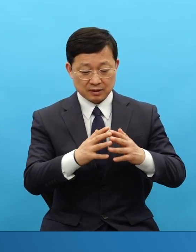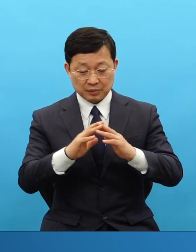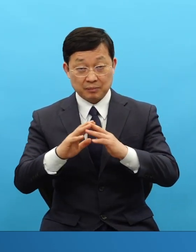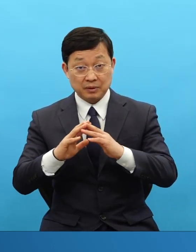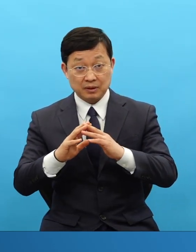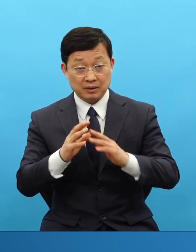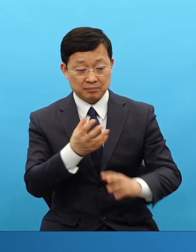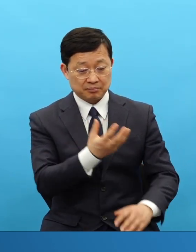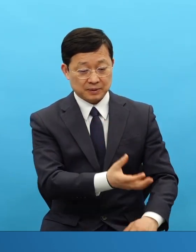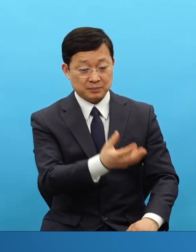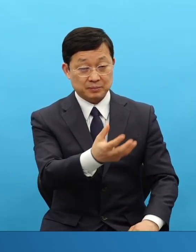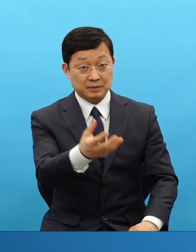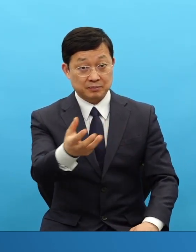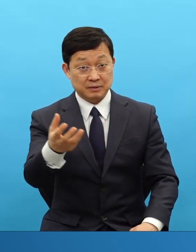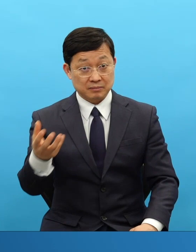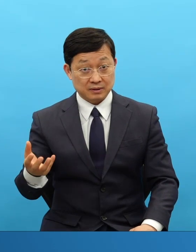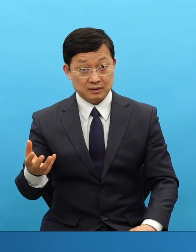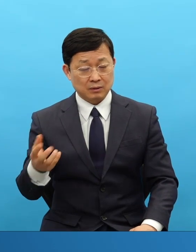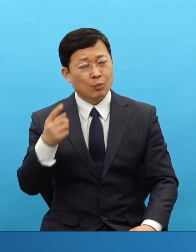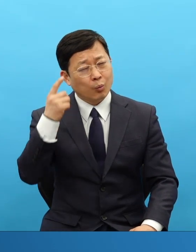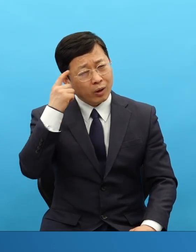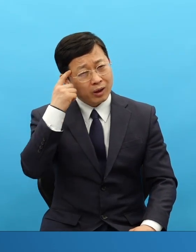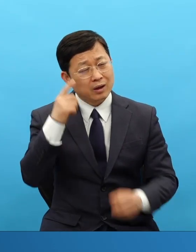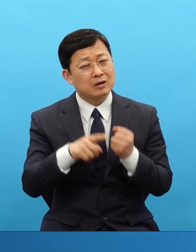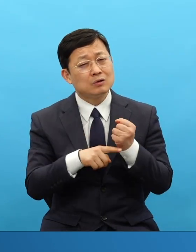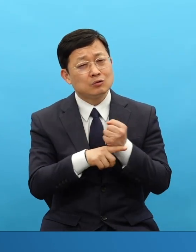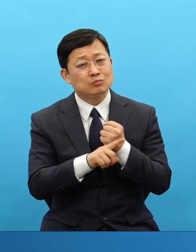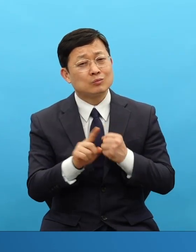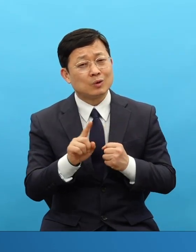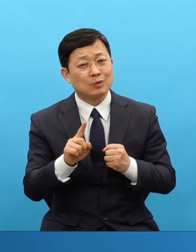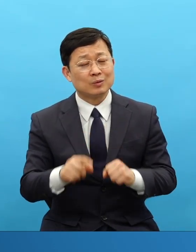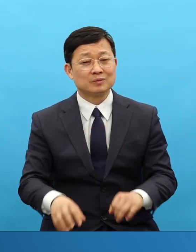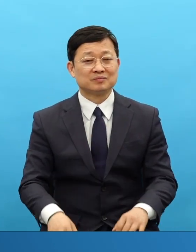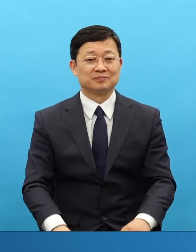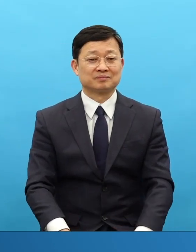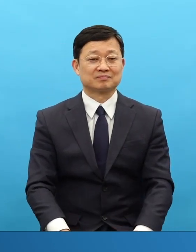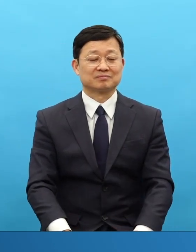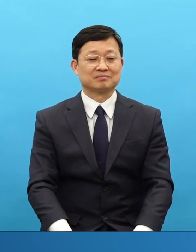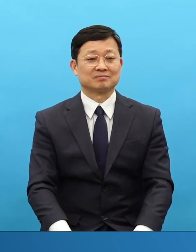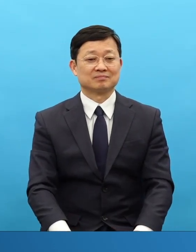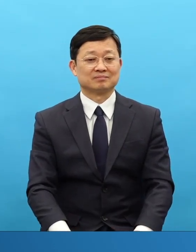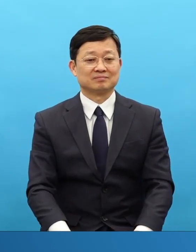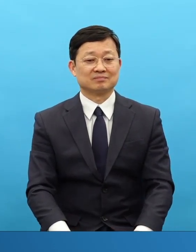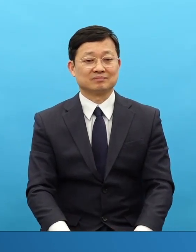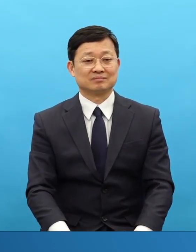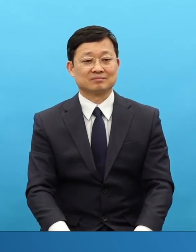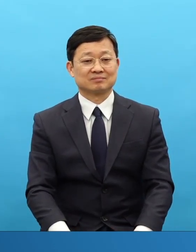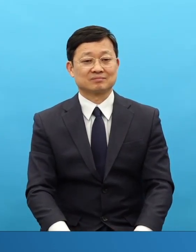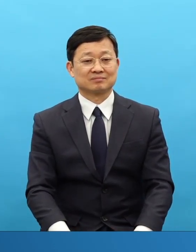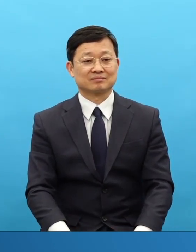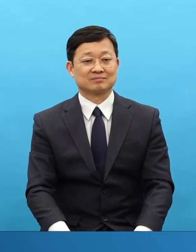그러나 꼭 그 이유만 있는 게 아닙니다. 하나님은 왜